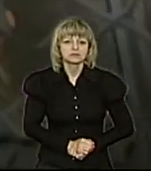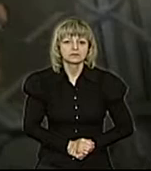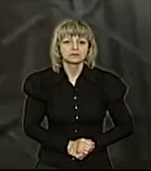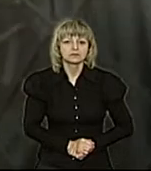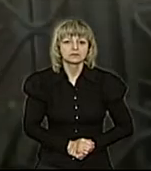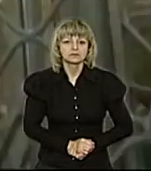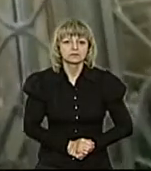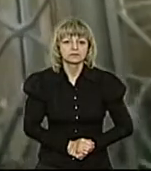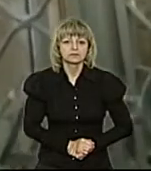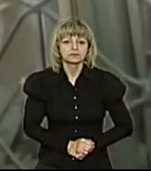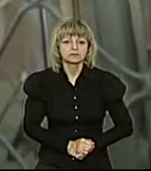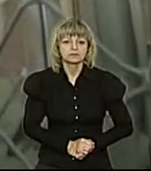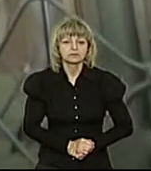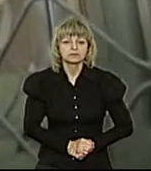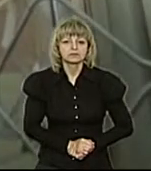Закривайте.